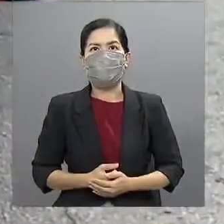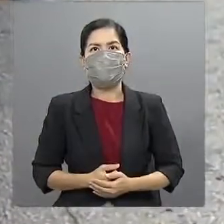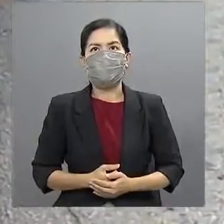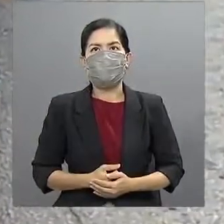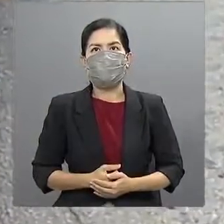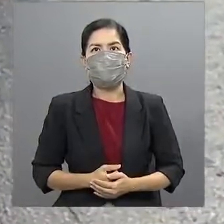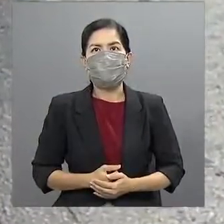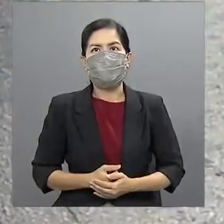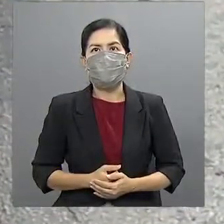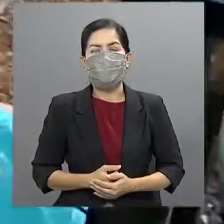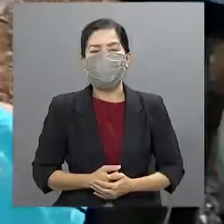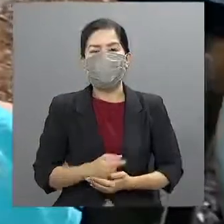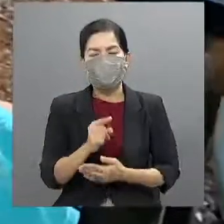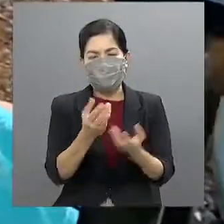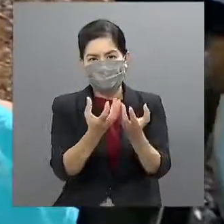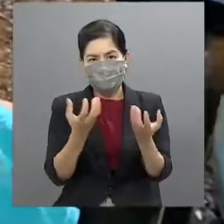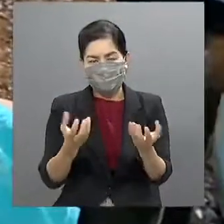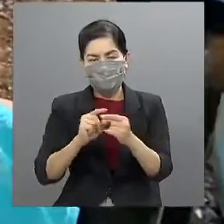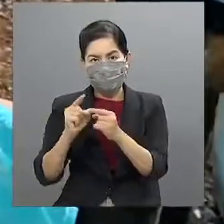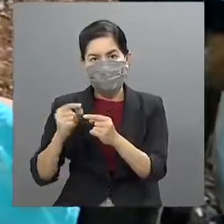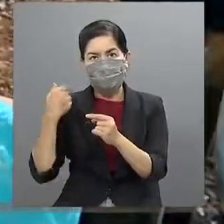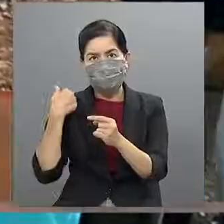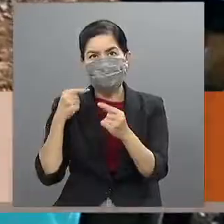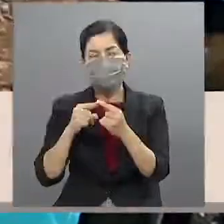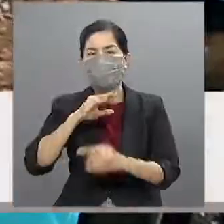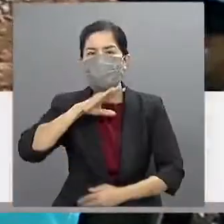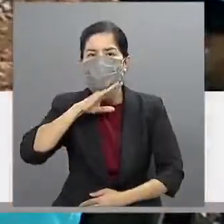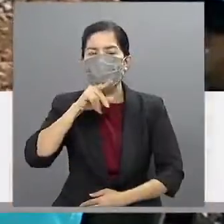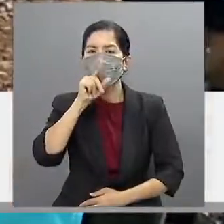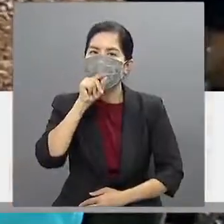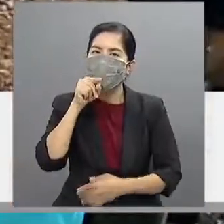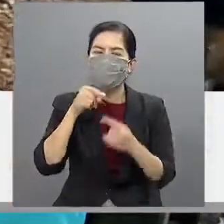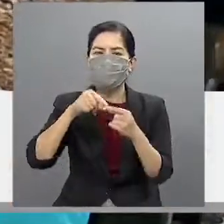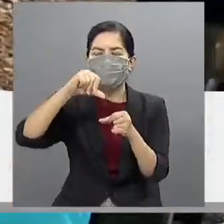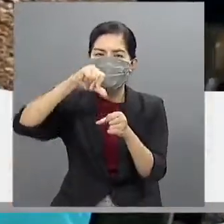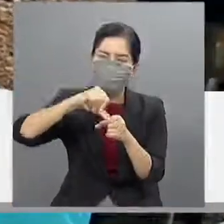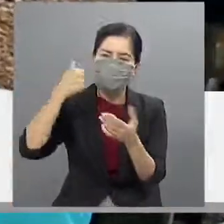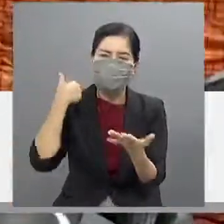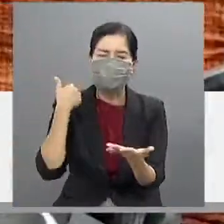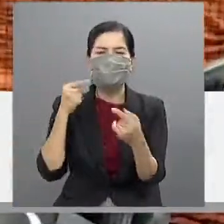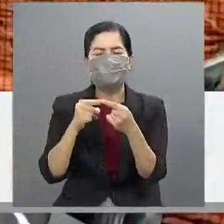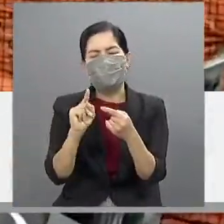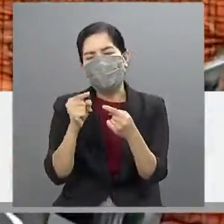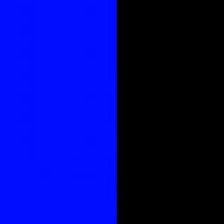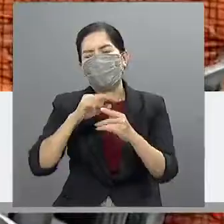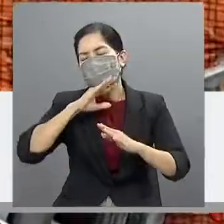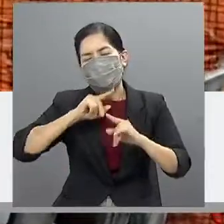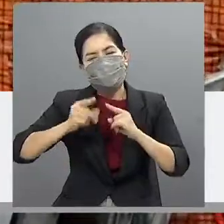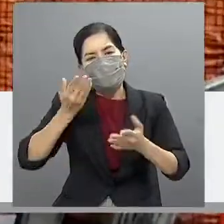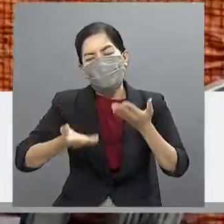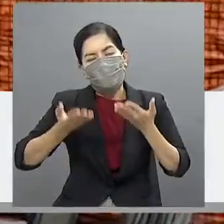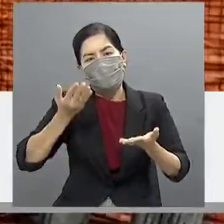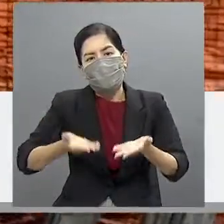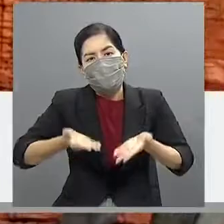ราคาวัตถุดิบไม่ว่าจะเป็นเนื้อหมูเนื้อไก่น้ำมันพืชน้ำมันหมูตอนนี้สูงขึ้นต่อเนื่องเลยนะคะแม่ค้าขาไก่ทอด